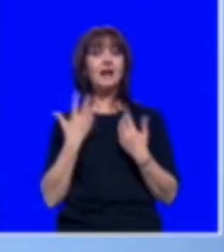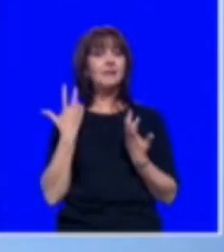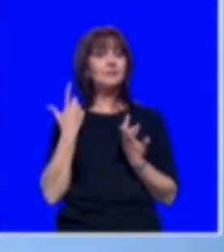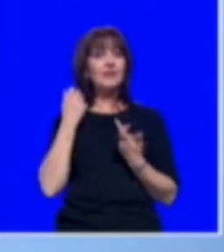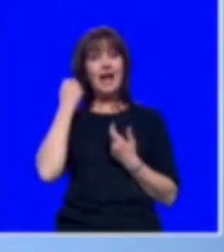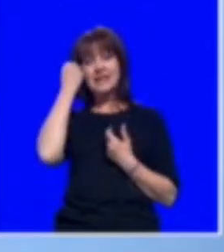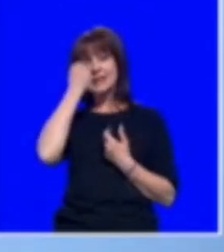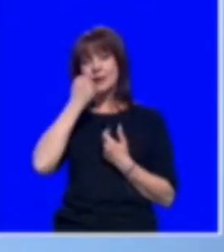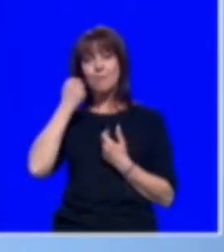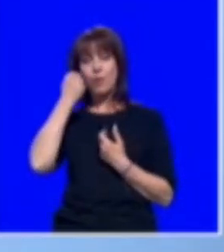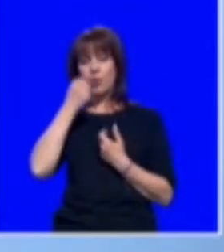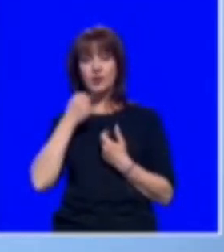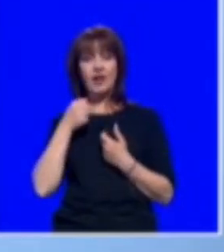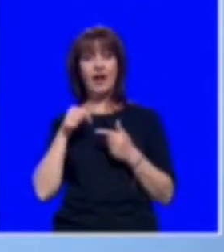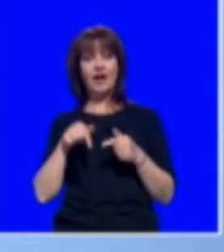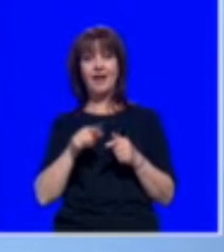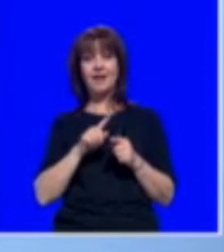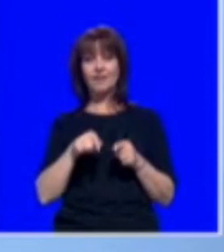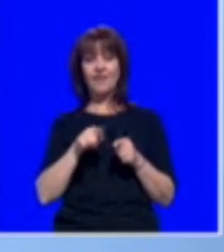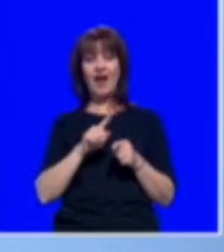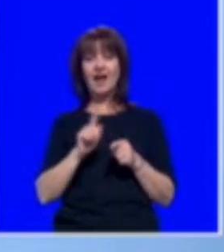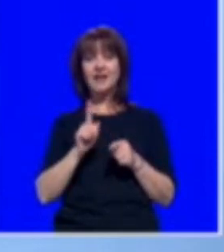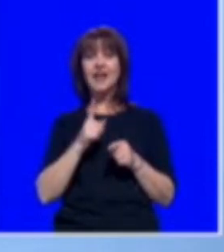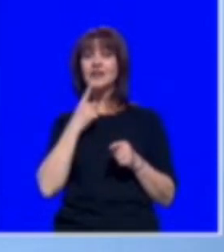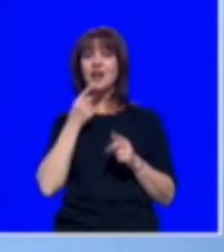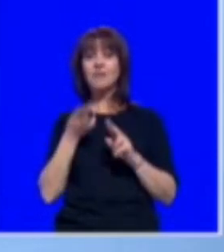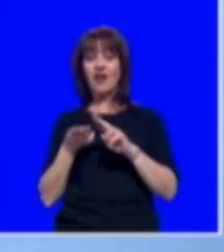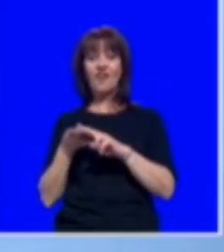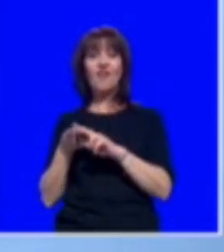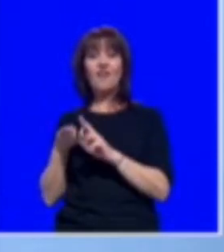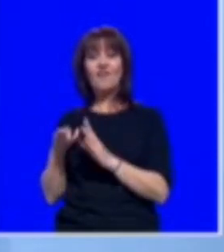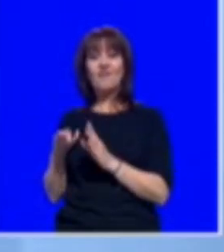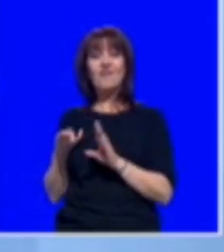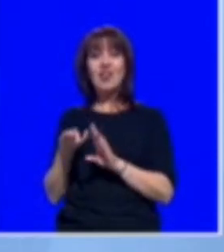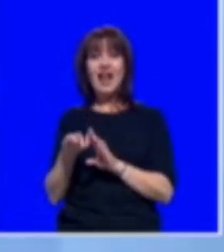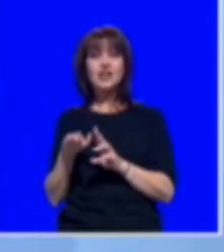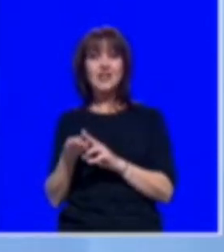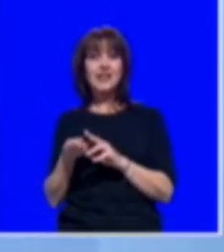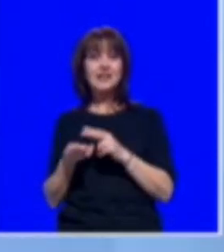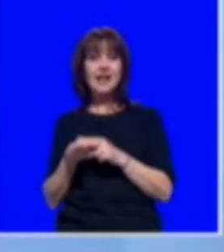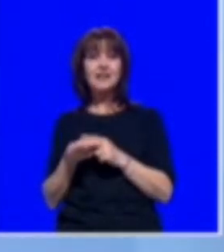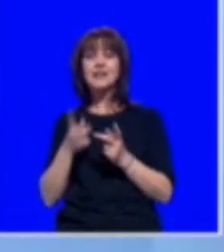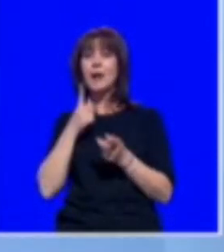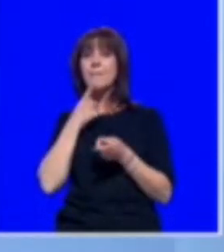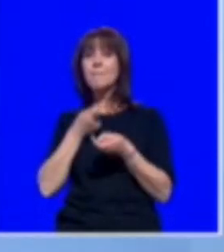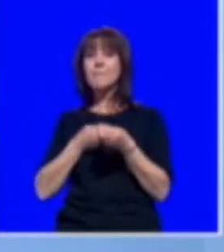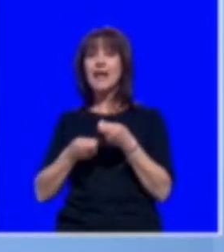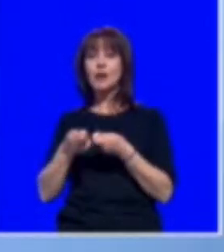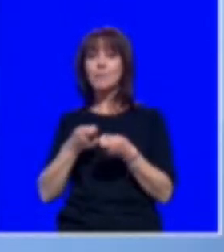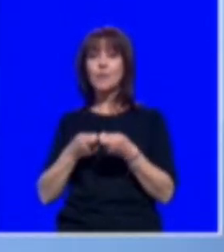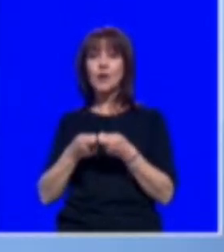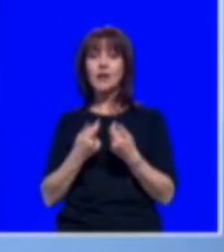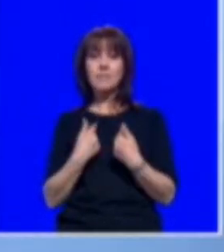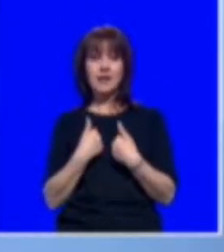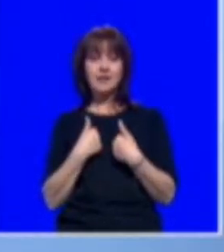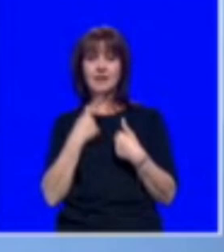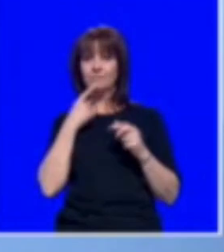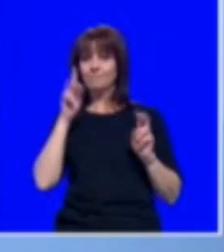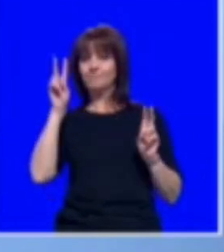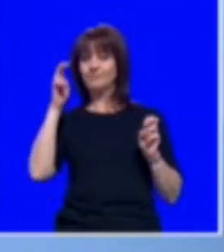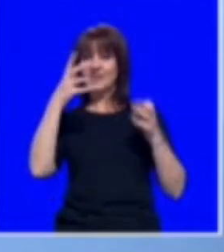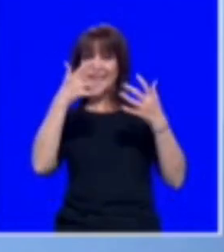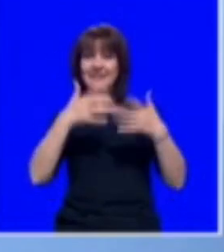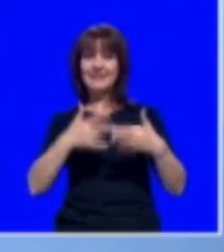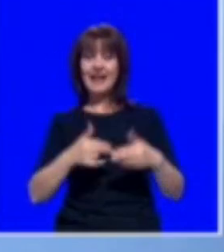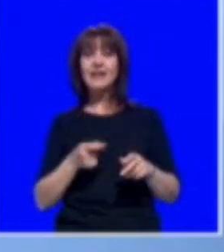това, че не това е въпроса, а че флашките, голяма част от тях, са манипулирани. ние защо цитираме данни